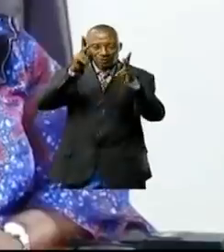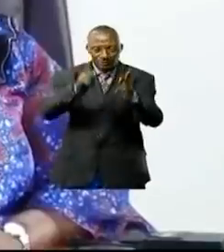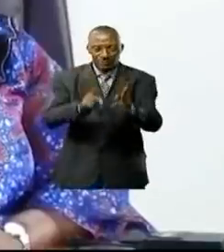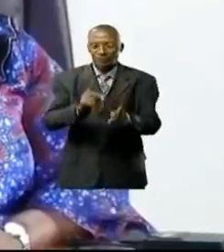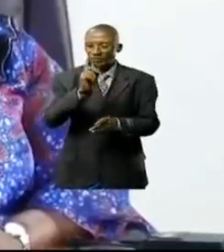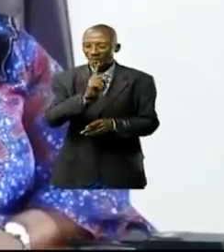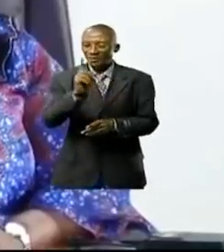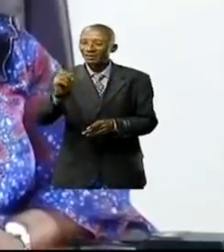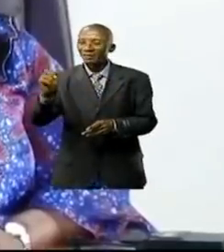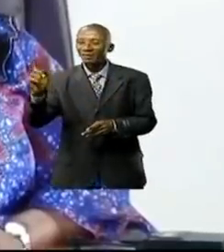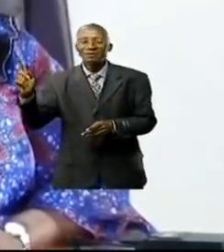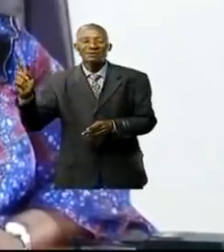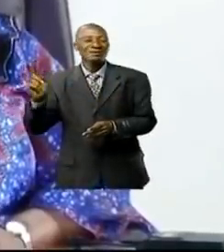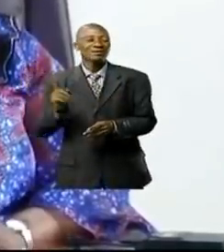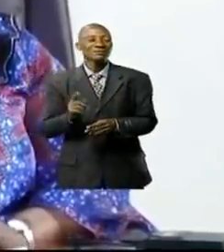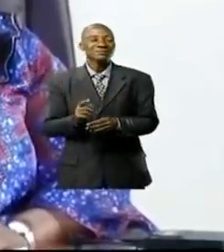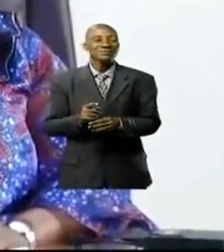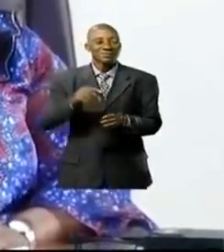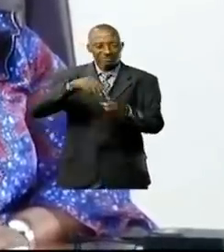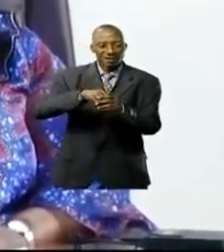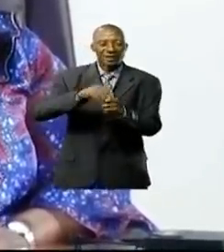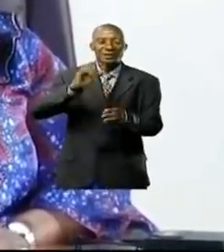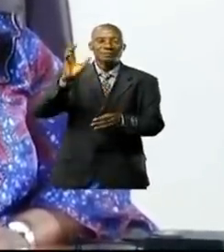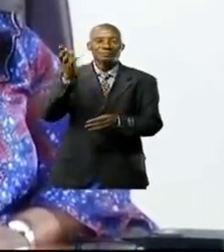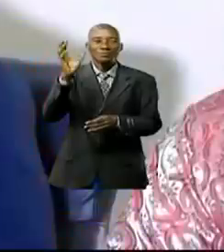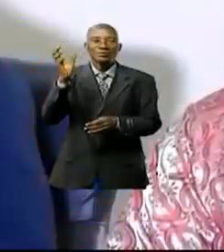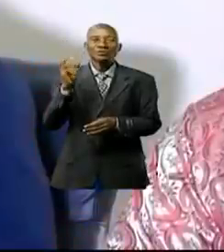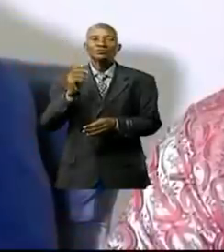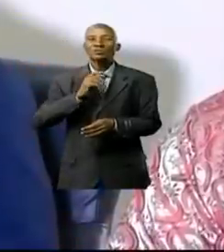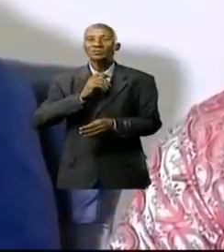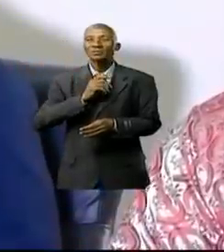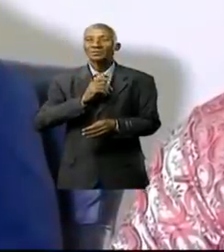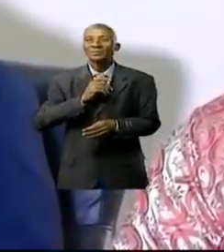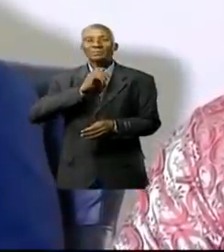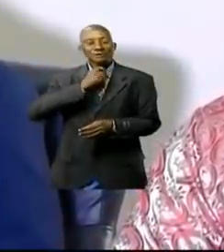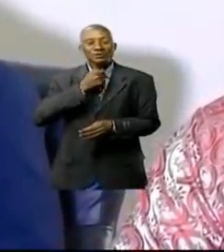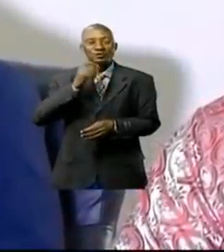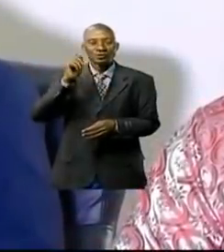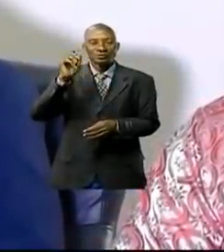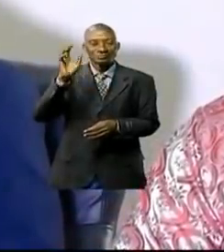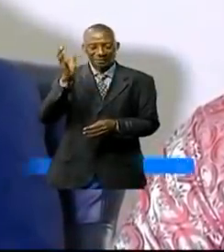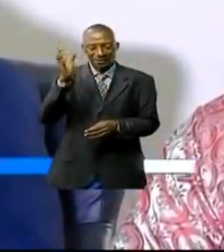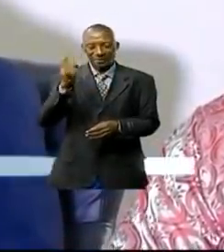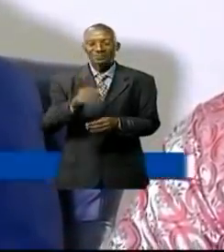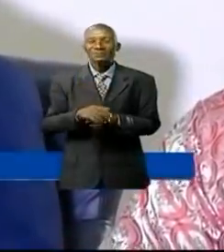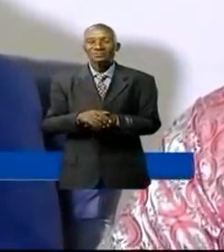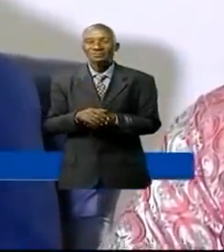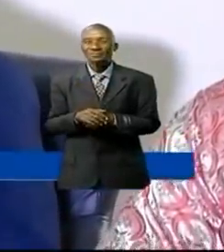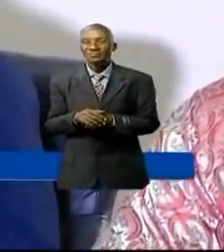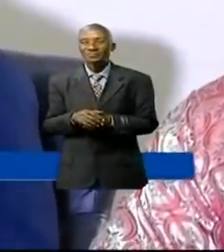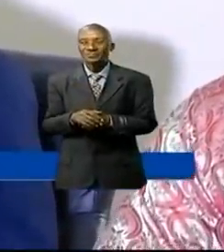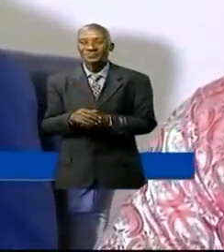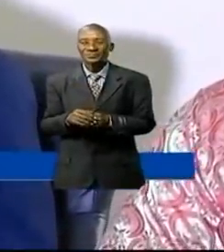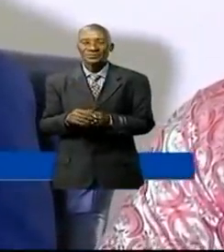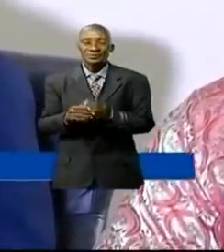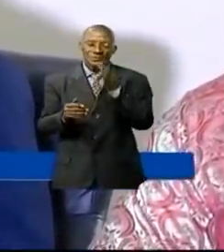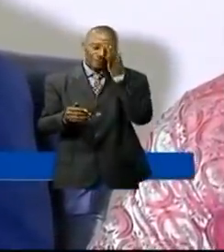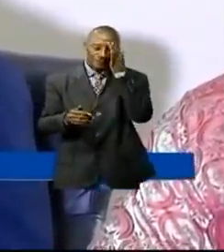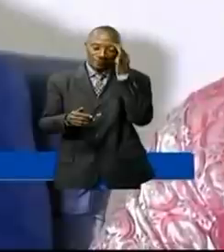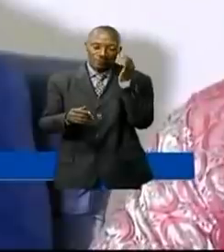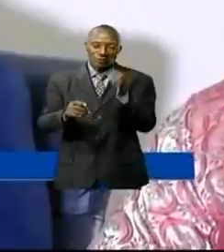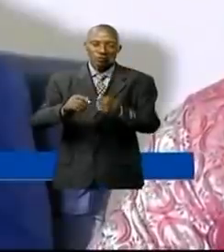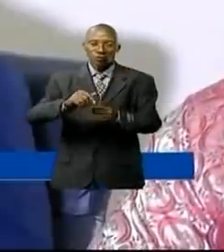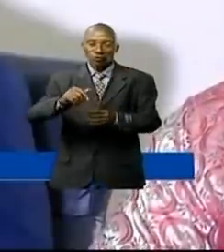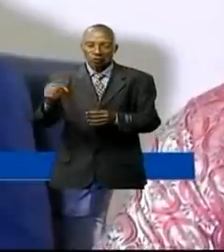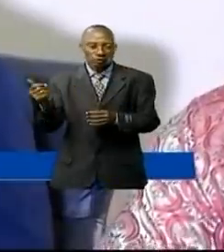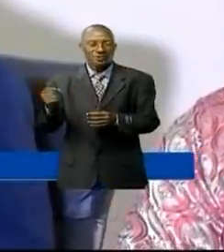judiciaires qui sont au niveau de Makala aujourd'hui, des services pénitentiaires qui sont à Makala aujourd'hui, j'attends